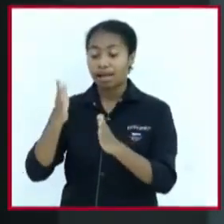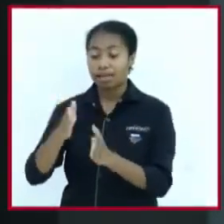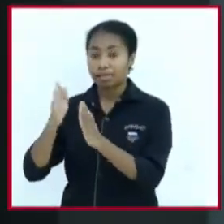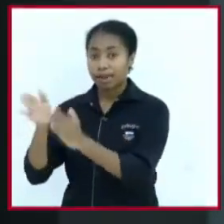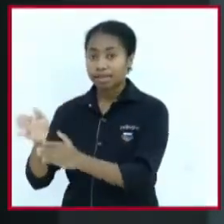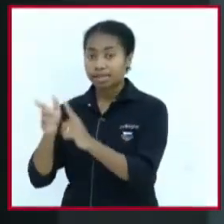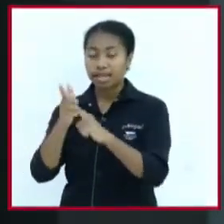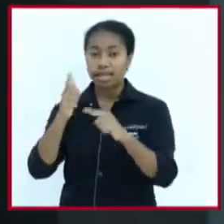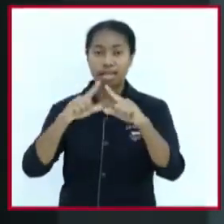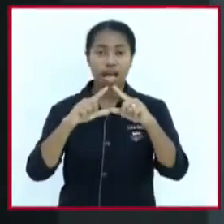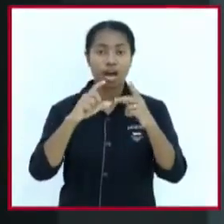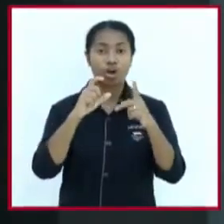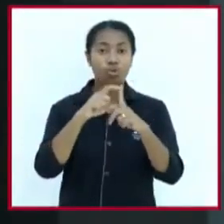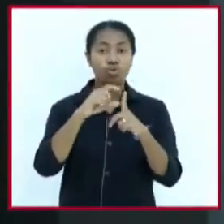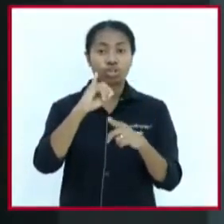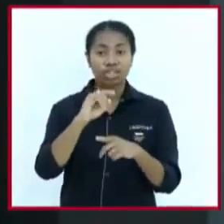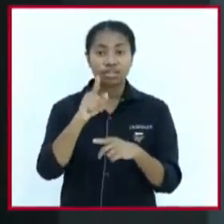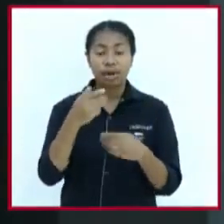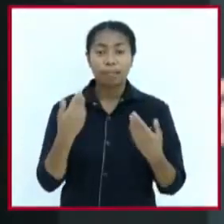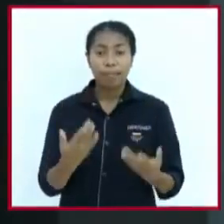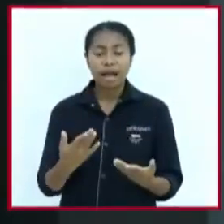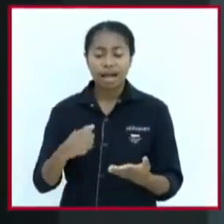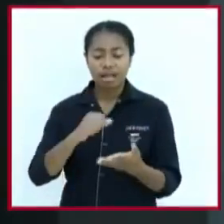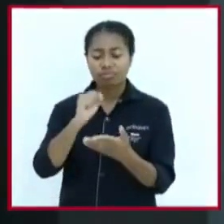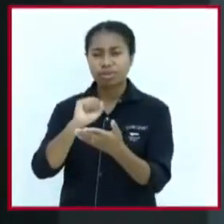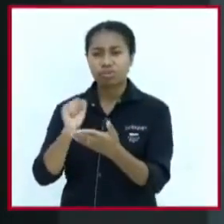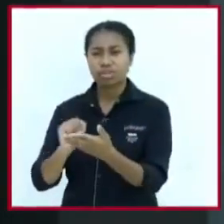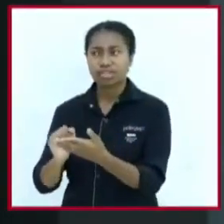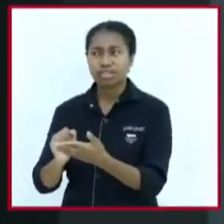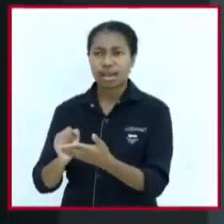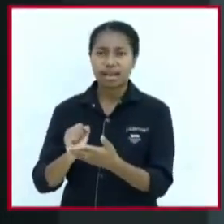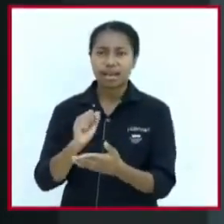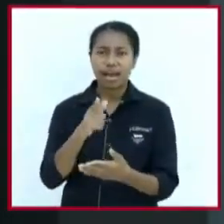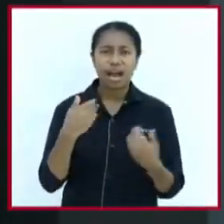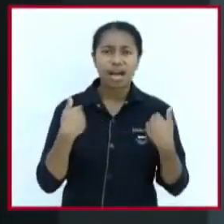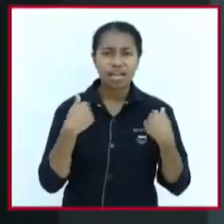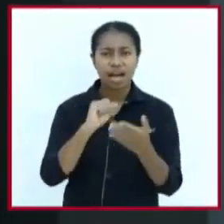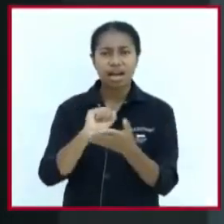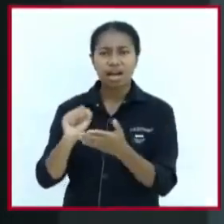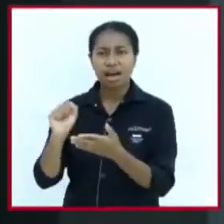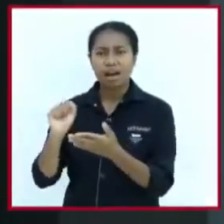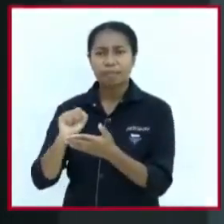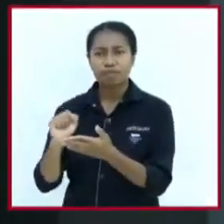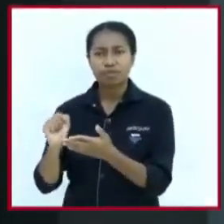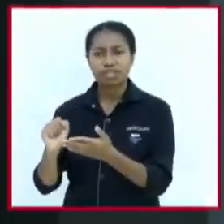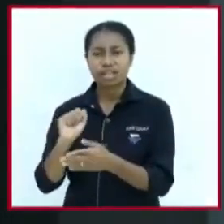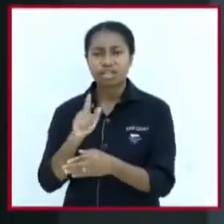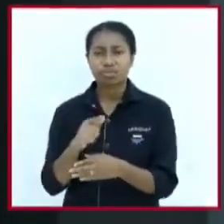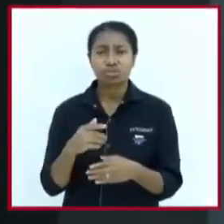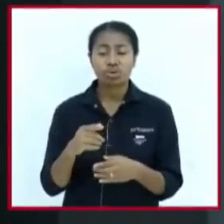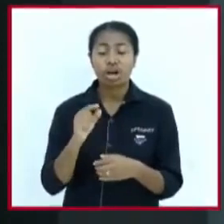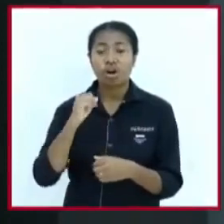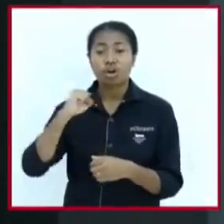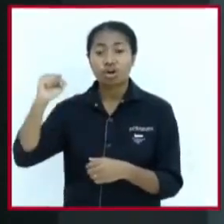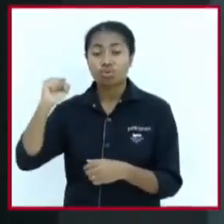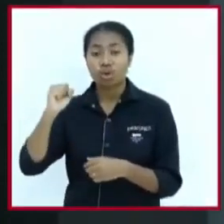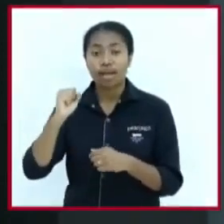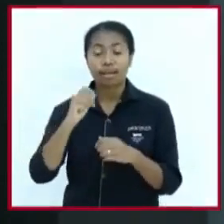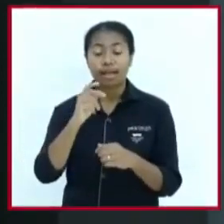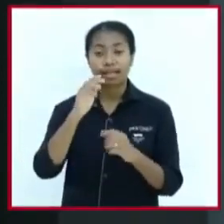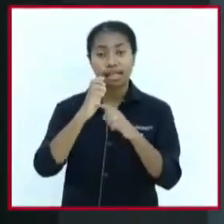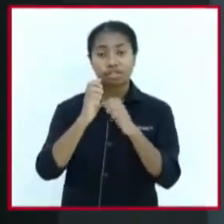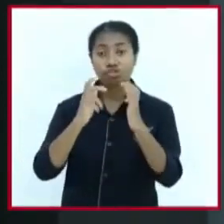Ibrani memenuhi suratnya dengan serangkaian keunggulan Yesus Kristus atau keunggulan kekristenan